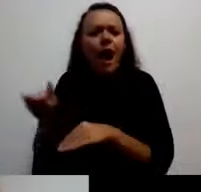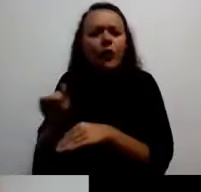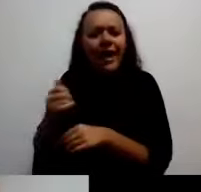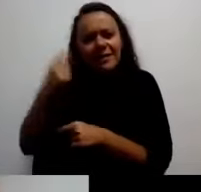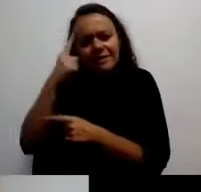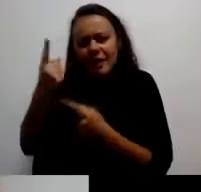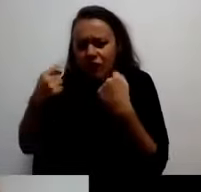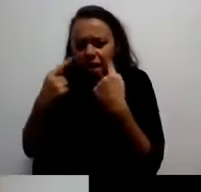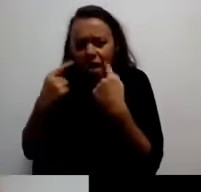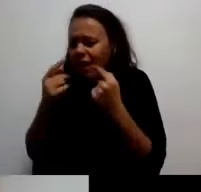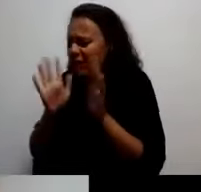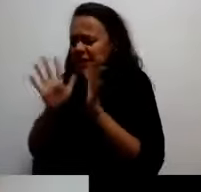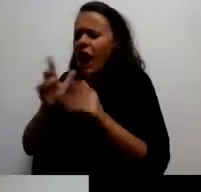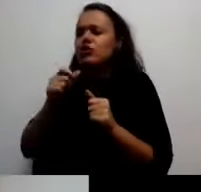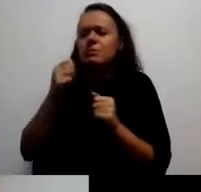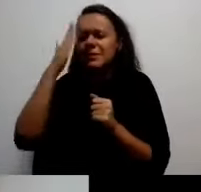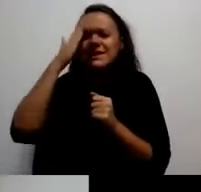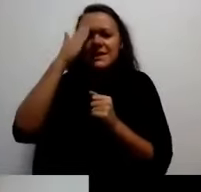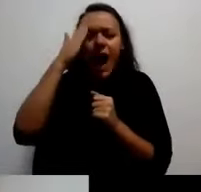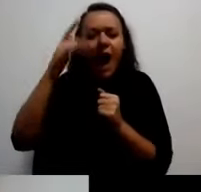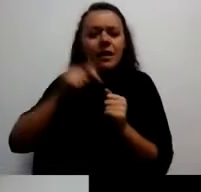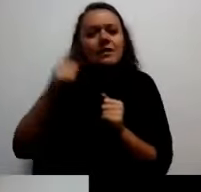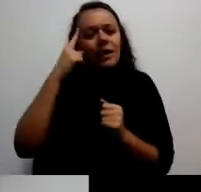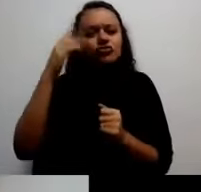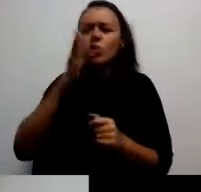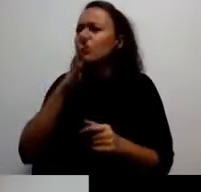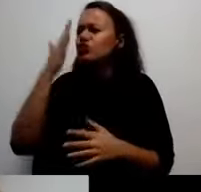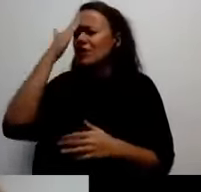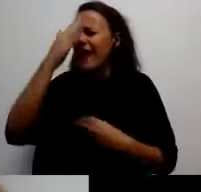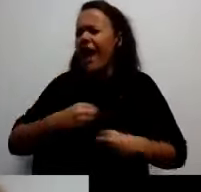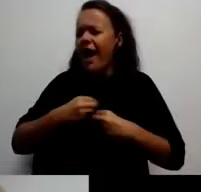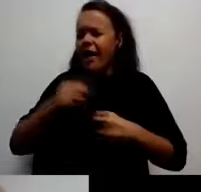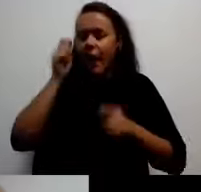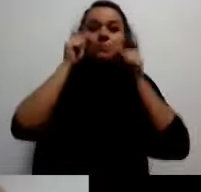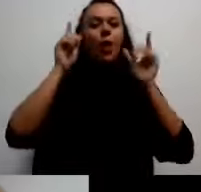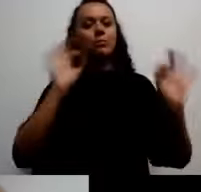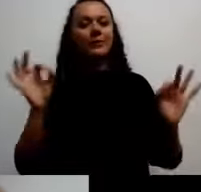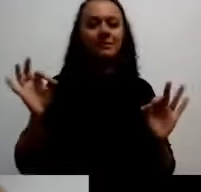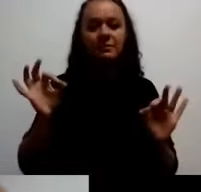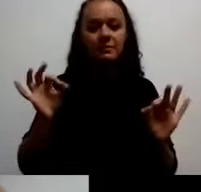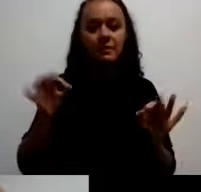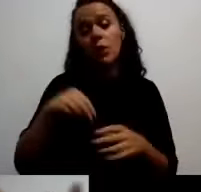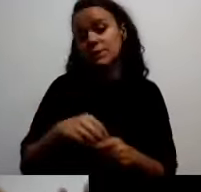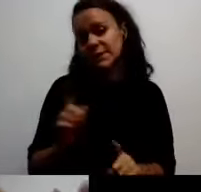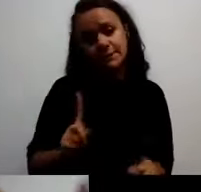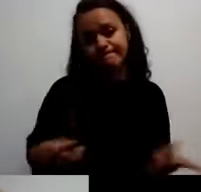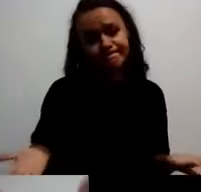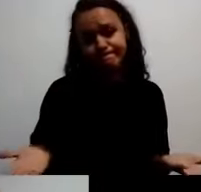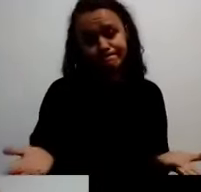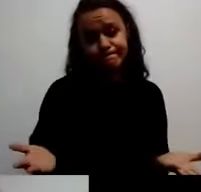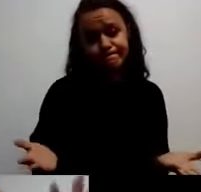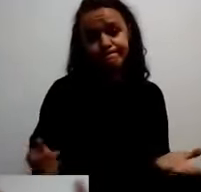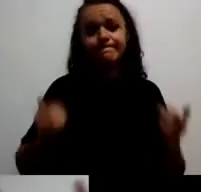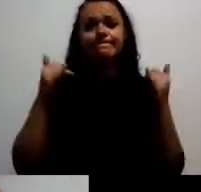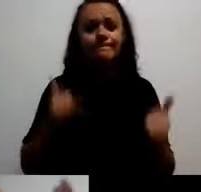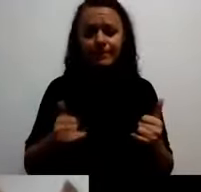to samo bio ružan san i da će proći. Ali neće. Ono što pred